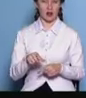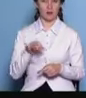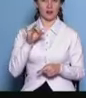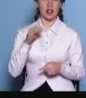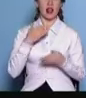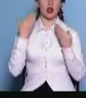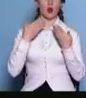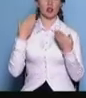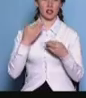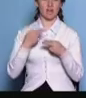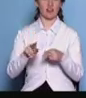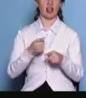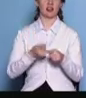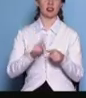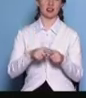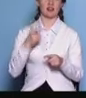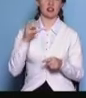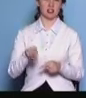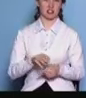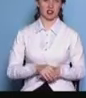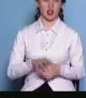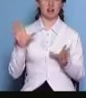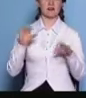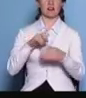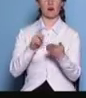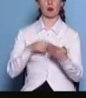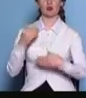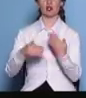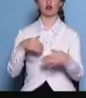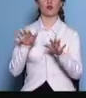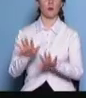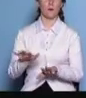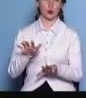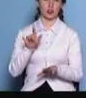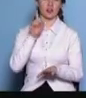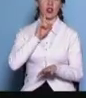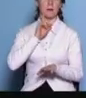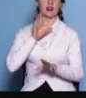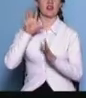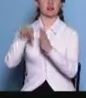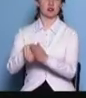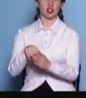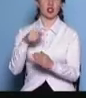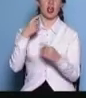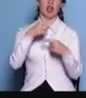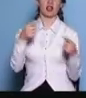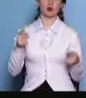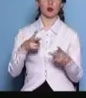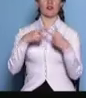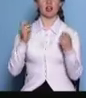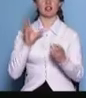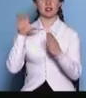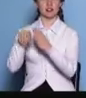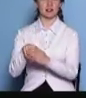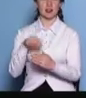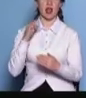вред 200 тысяч. Со всеми вопросами люди идут в пункты временного размещения. Одних расселяют в санатории и гостиницы.